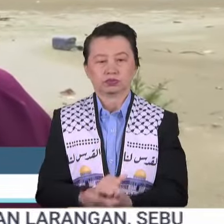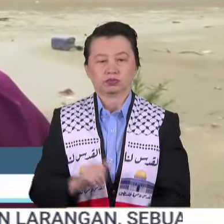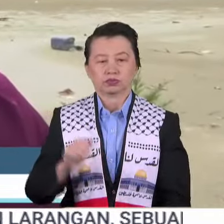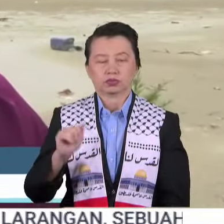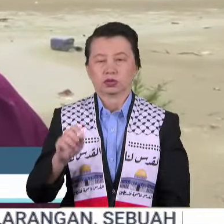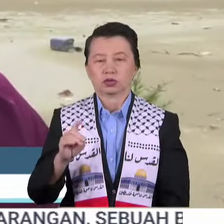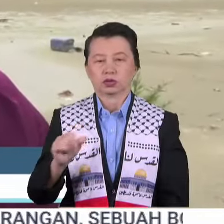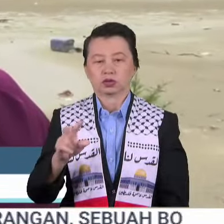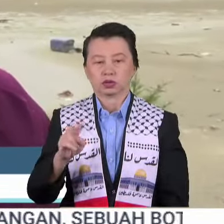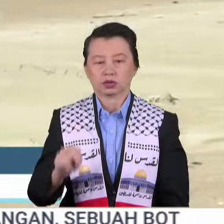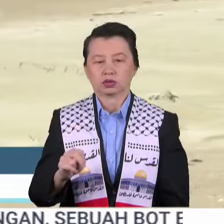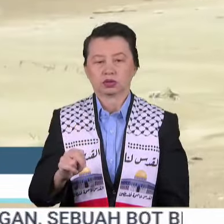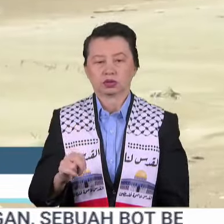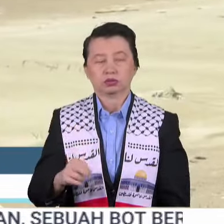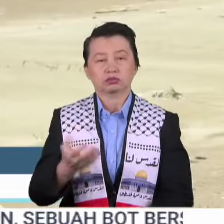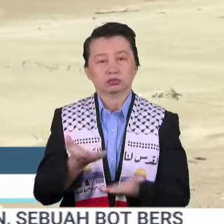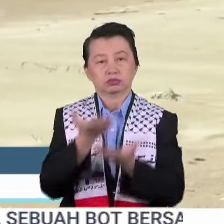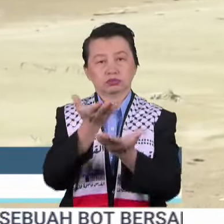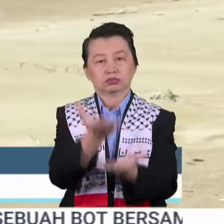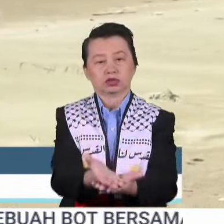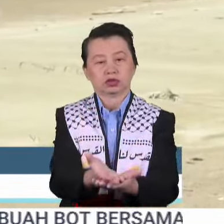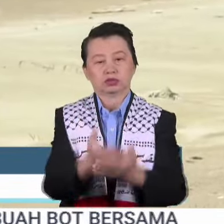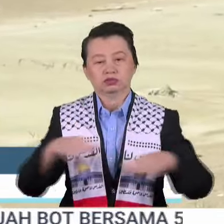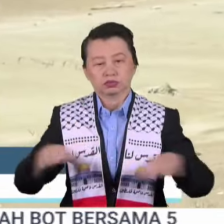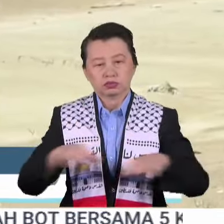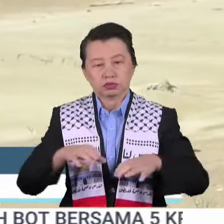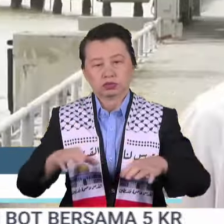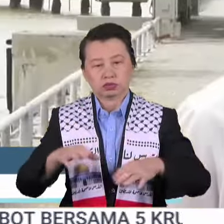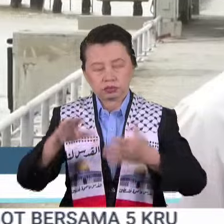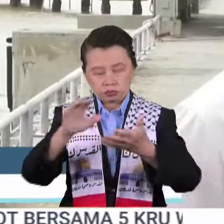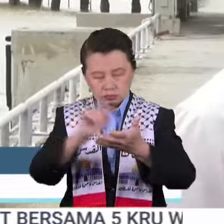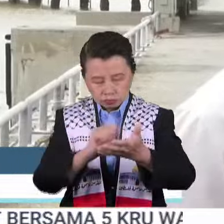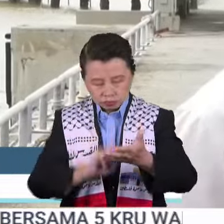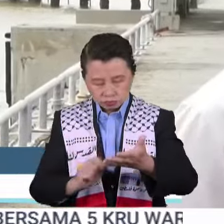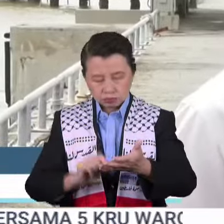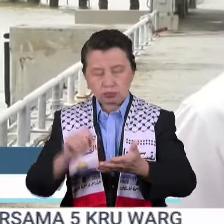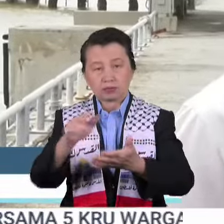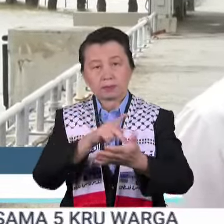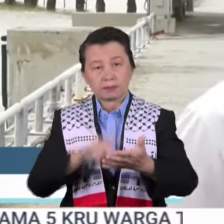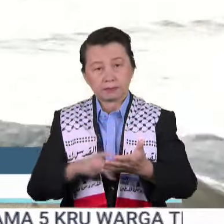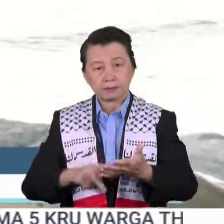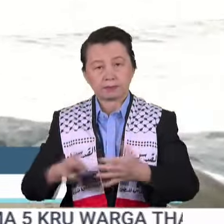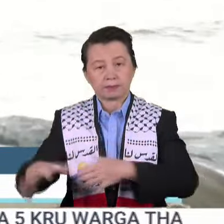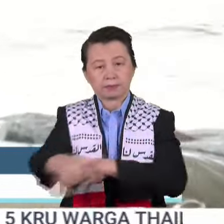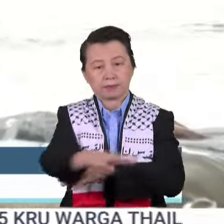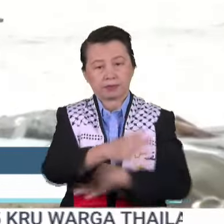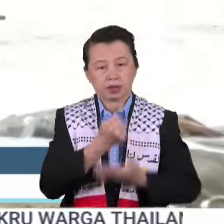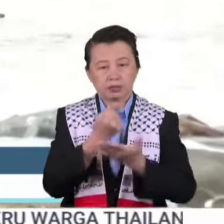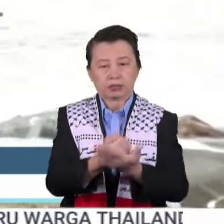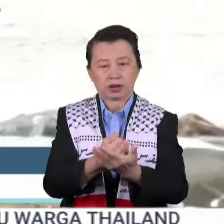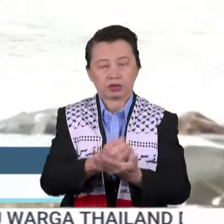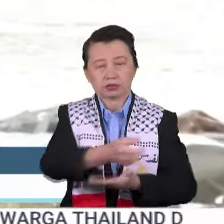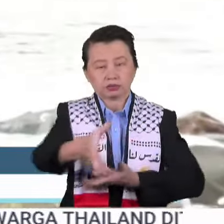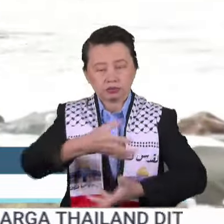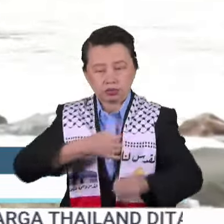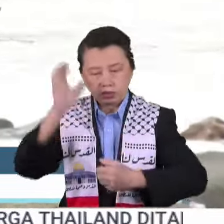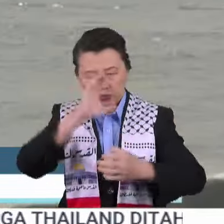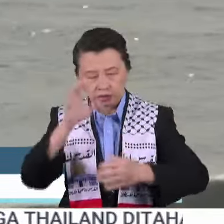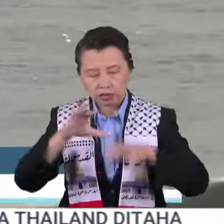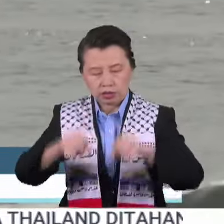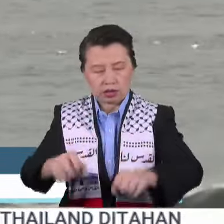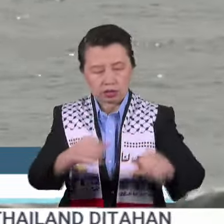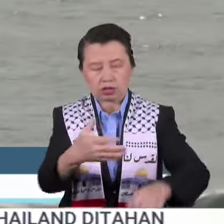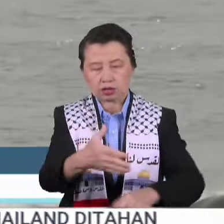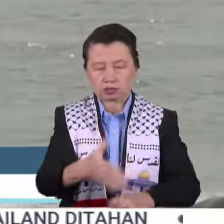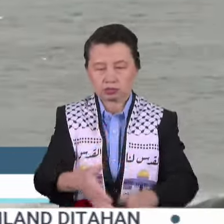Tanjung Surat Aznan Tamin mencadangkan supaya dilakukan pemetaan perairan. Ia bagi membantu nelayan mencari hasil laut di kawasan yang